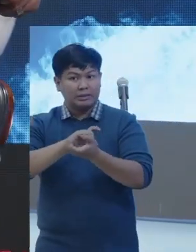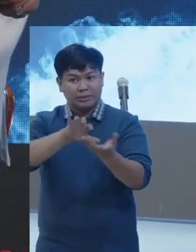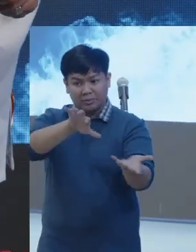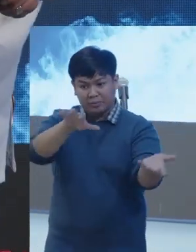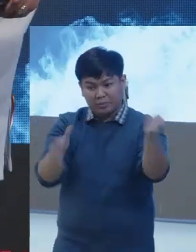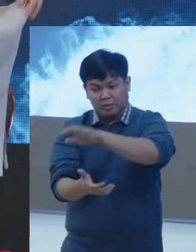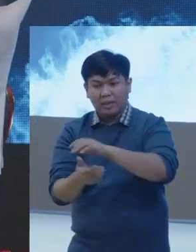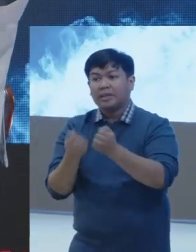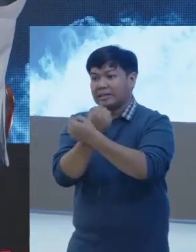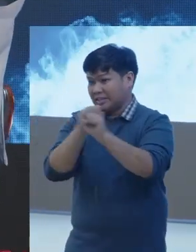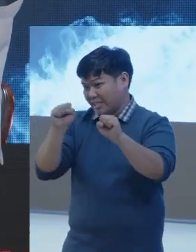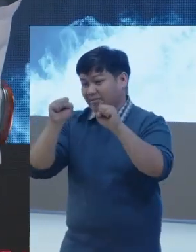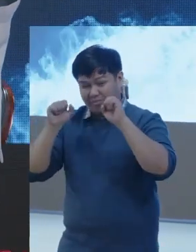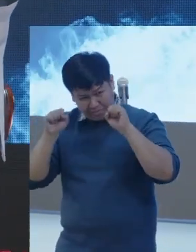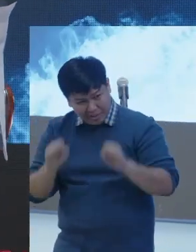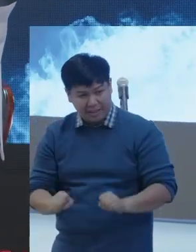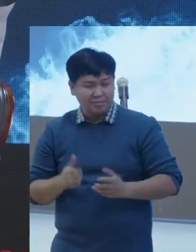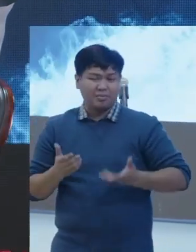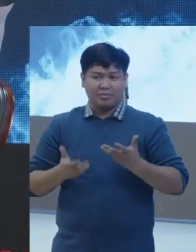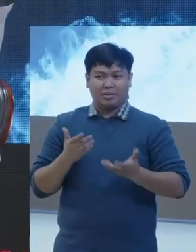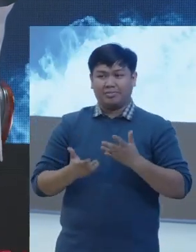Overturned.